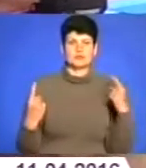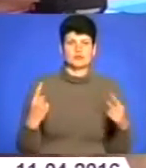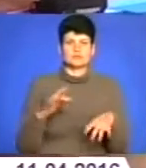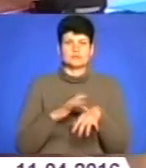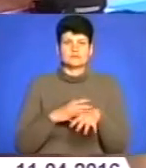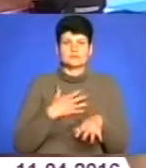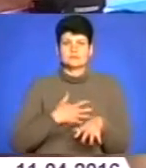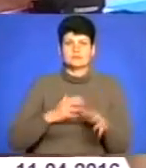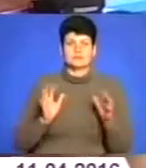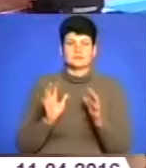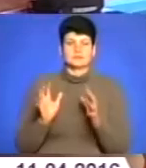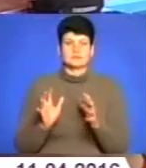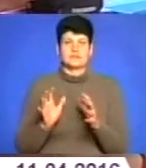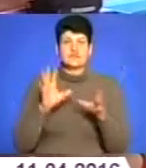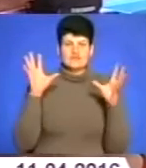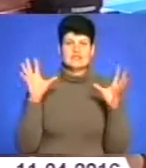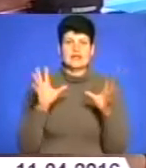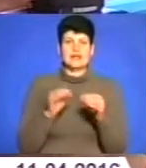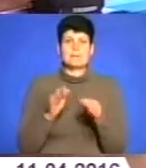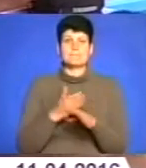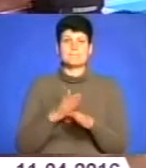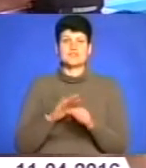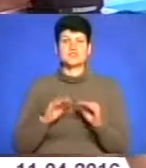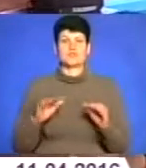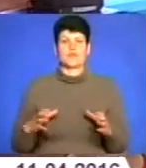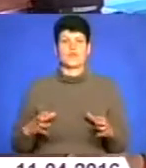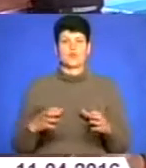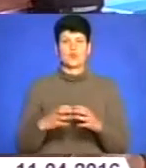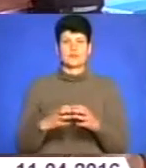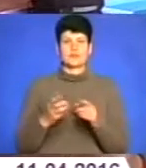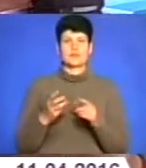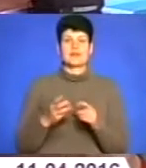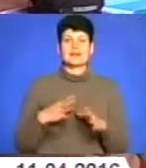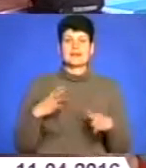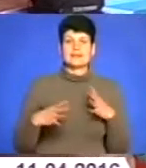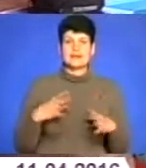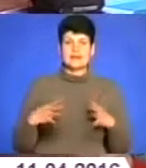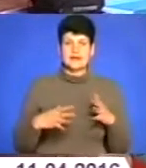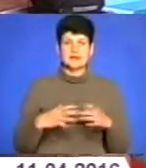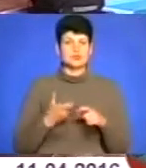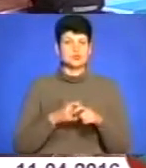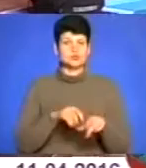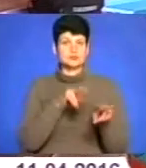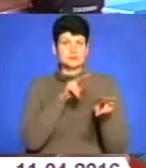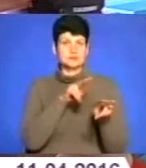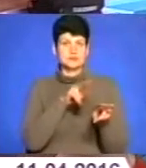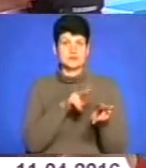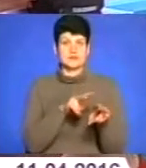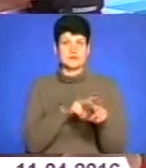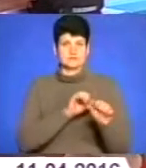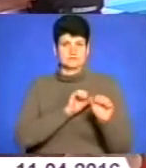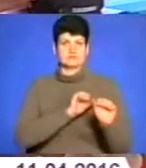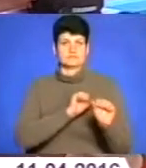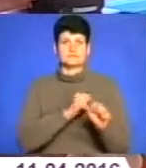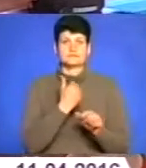І взагалі, ну, між дітей в гурті, тренер за ними дуже дивиться, стоїть за ними горою. Так що